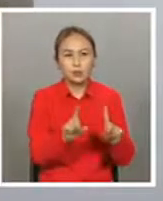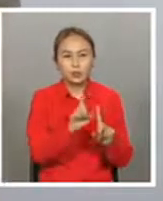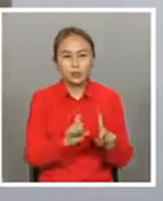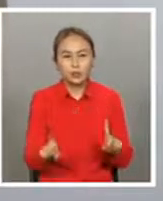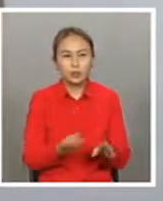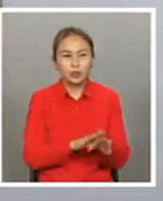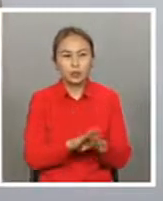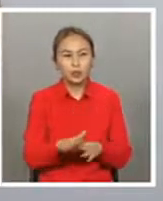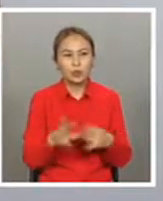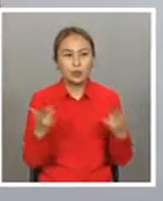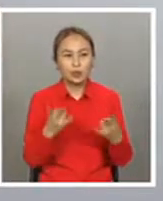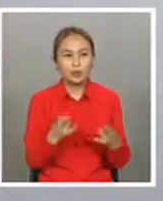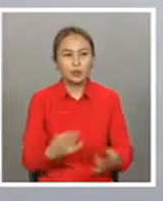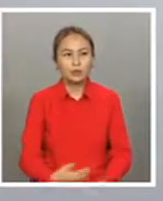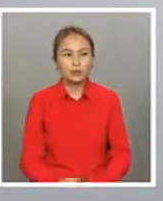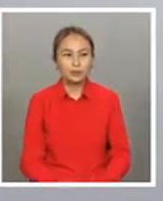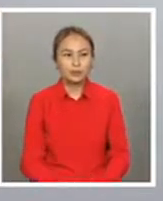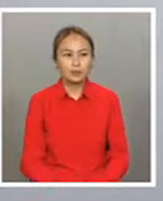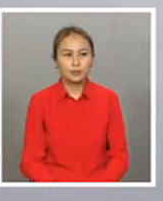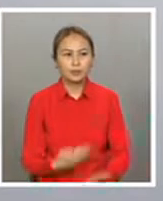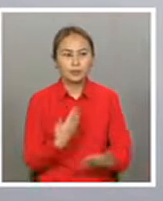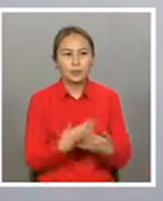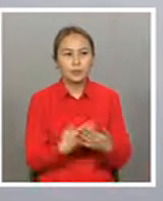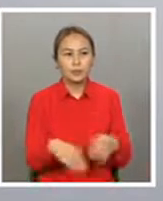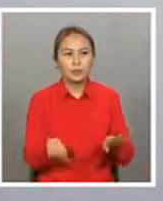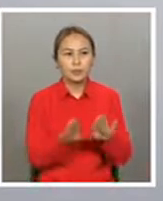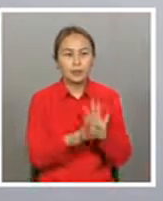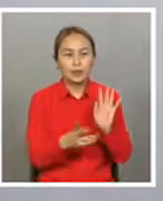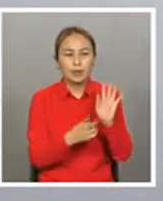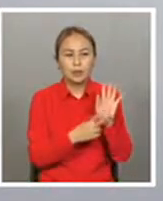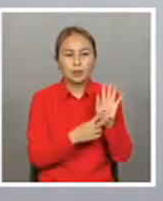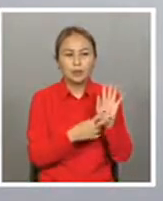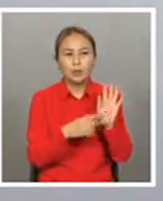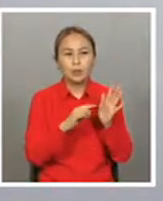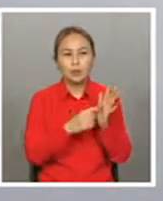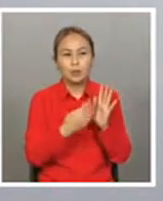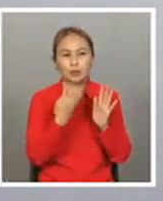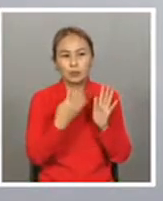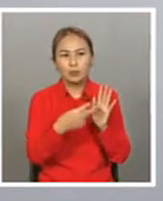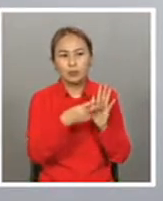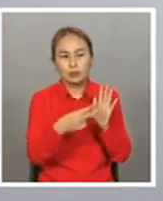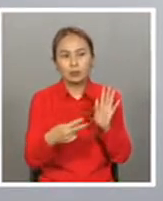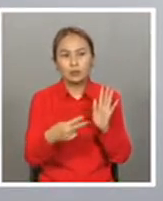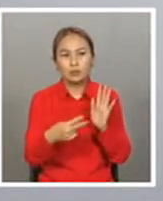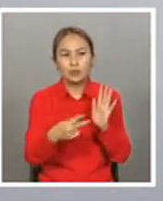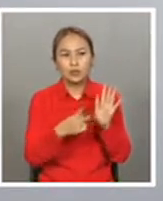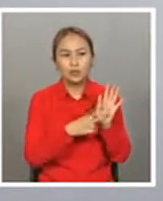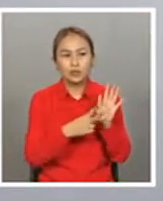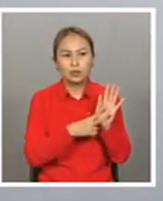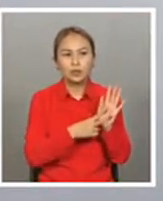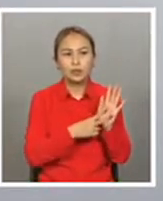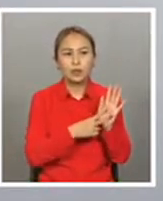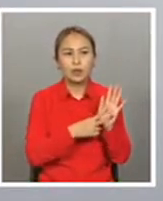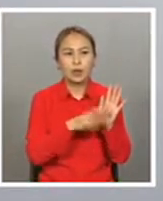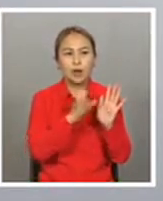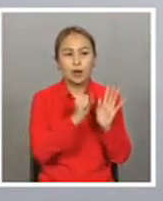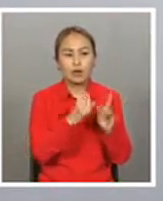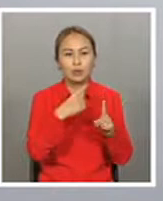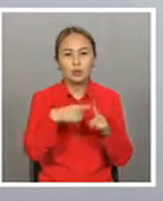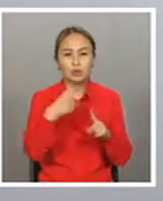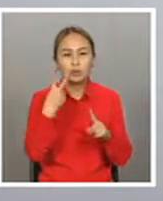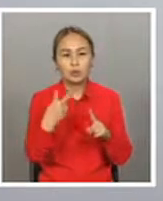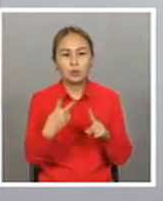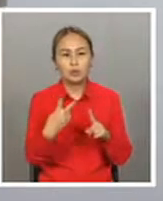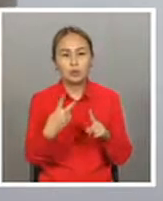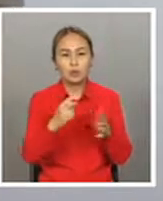керек. Мінекей, қараңыздар, 4 пен 7-нің көбейтінісі 7 мен а мен 2-нің